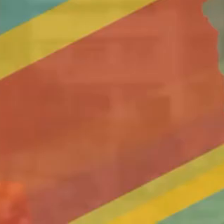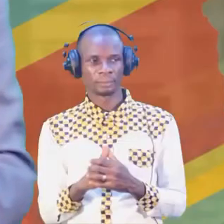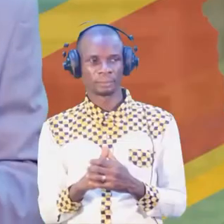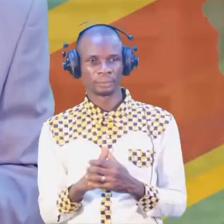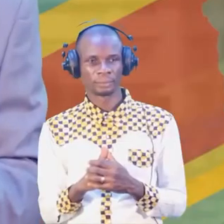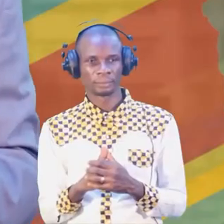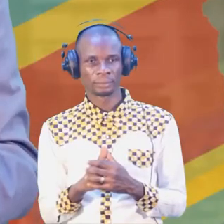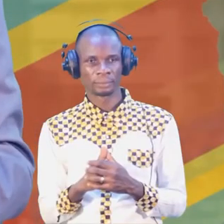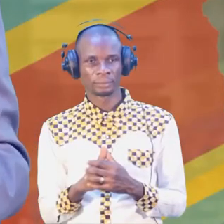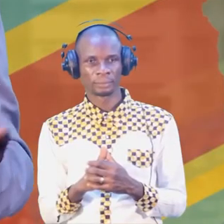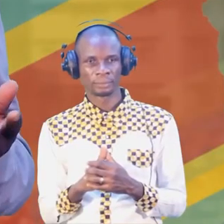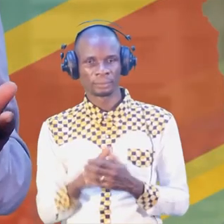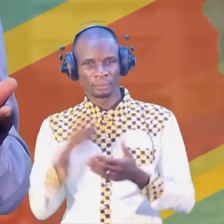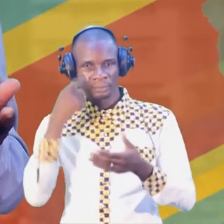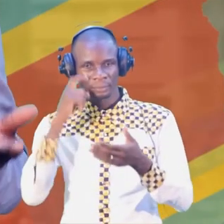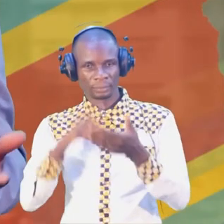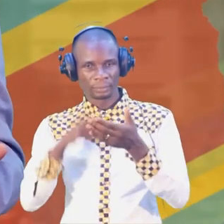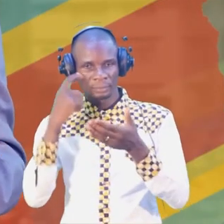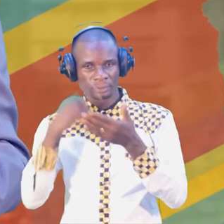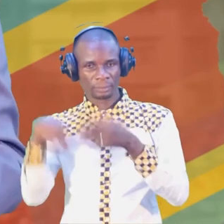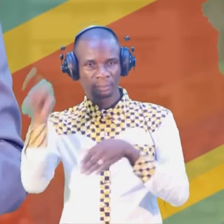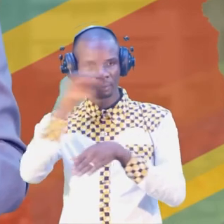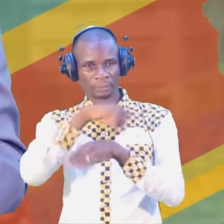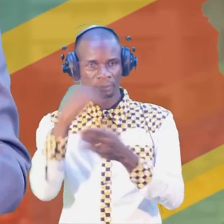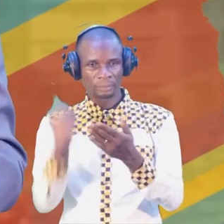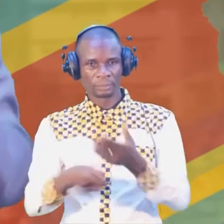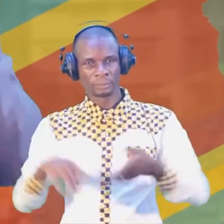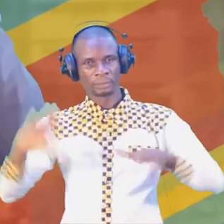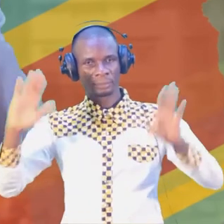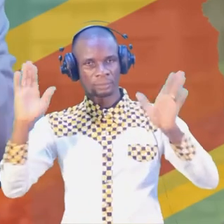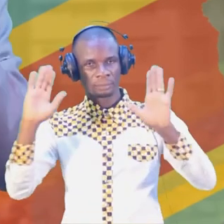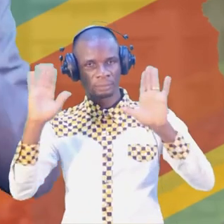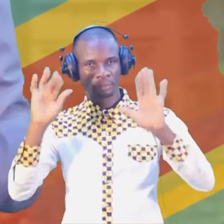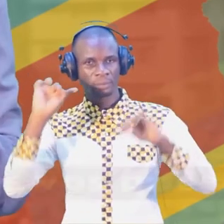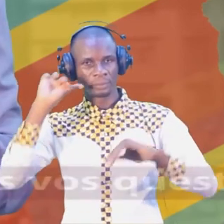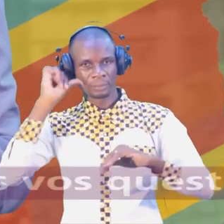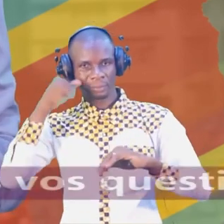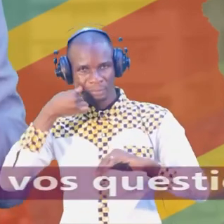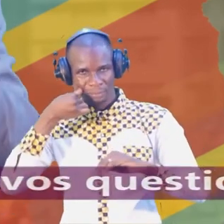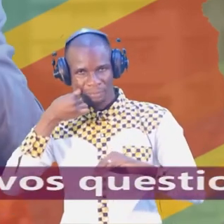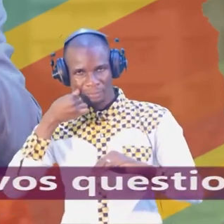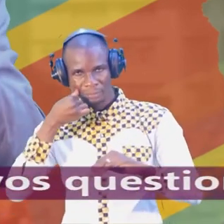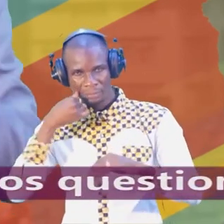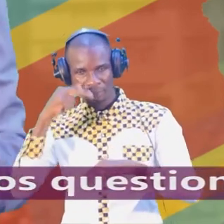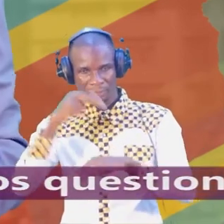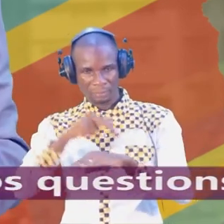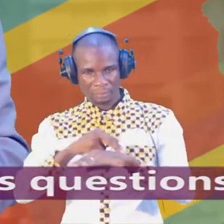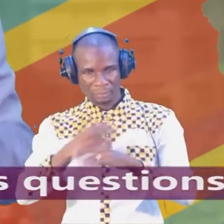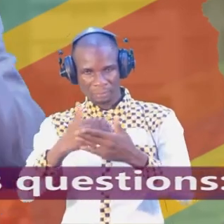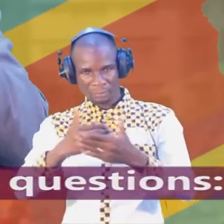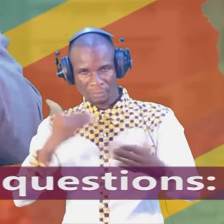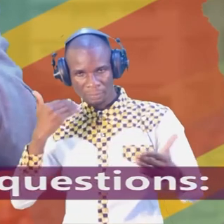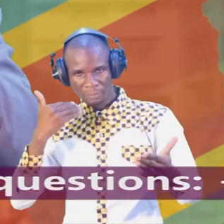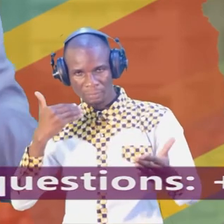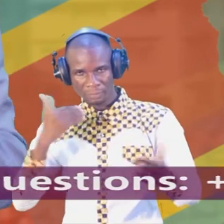Kuhakikisha kwamba anadumu ndani ya wokovu na kukaa pale. Vous soyez attent que